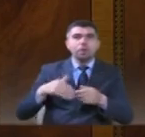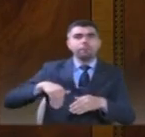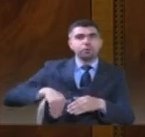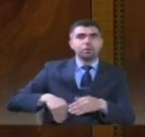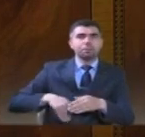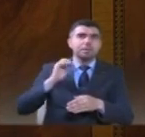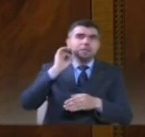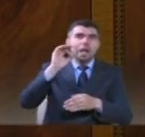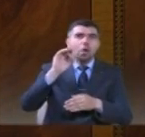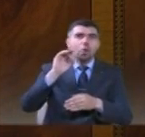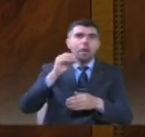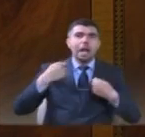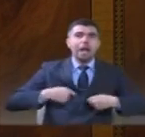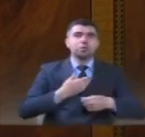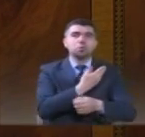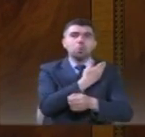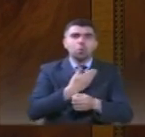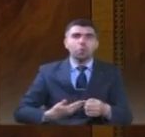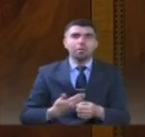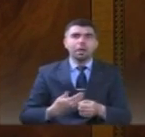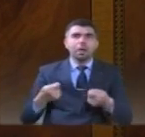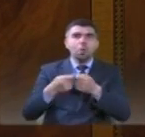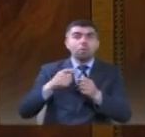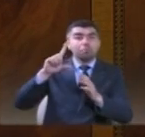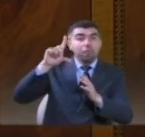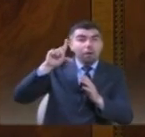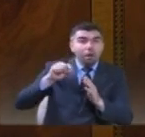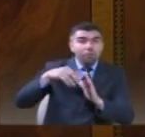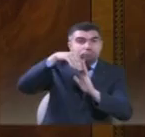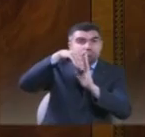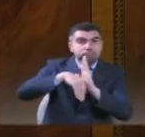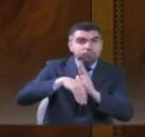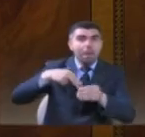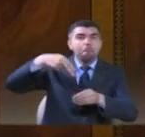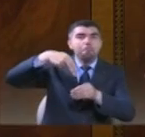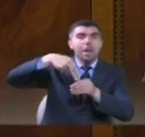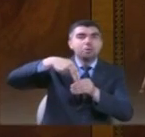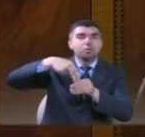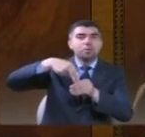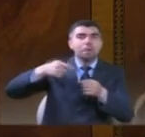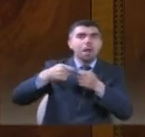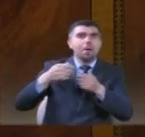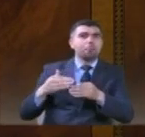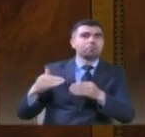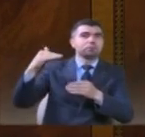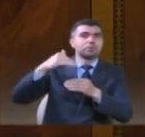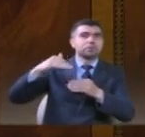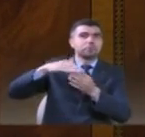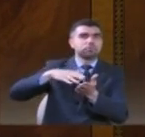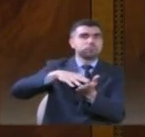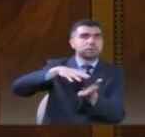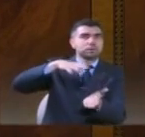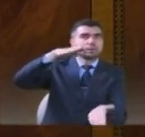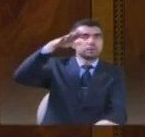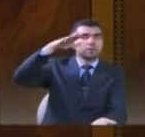كيران، وباللي ملي نقص البترول راه ذاك الأموال بدات كتراكم، وغادي نضرب